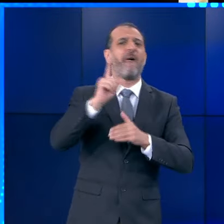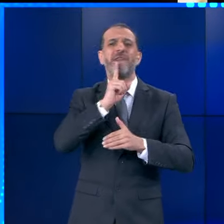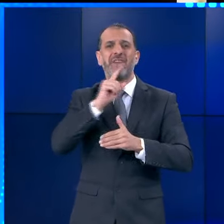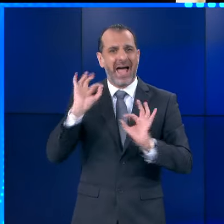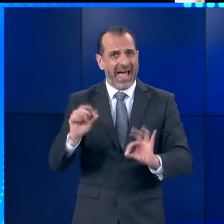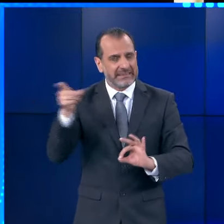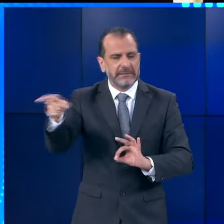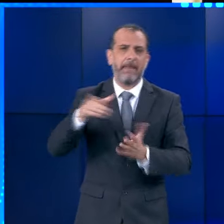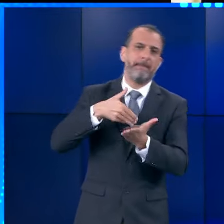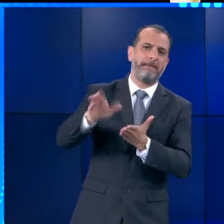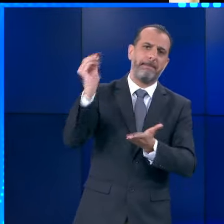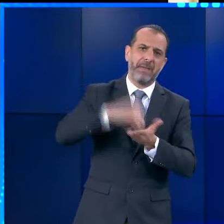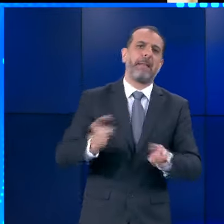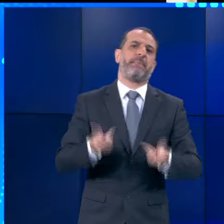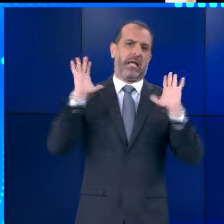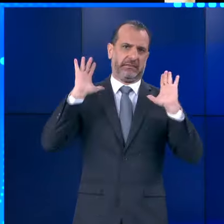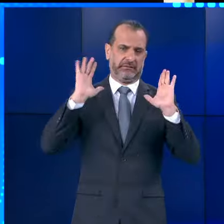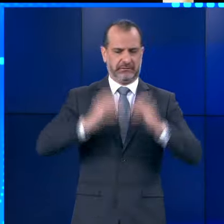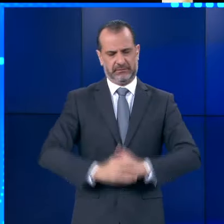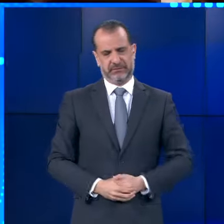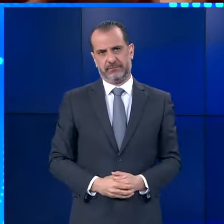στο μέλλον, κατέληξε.